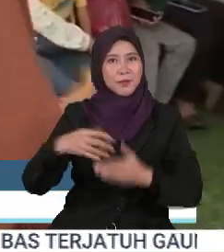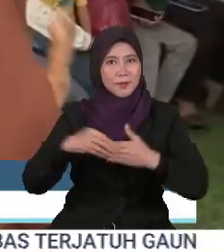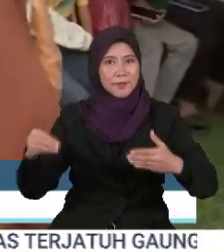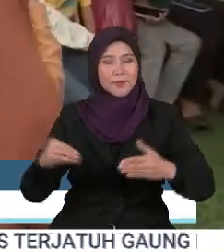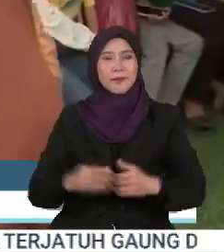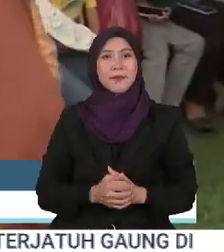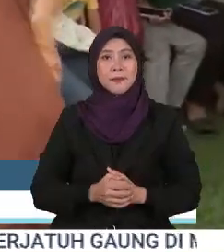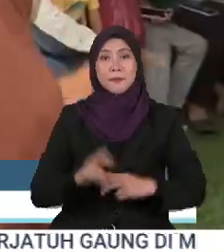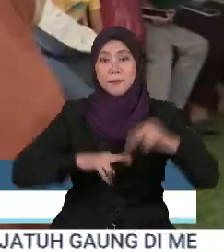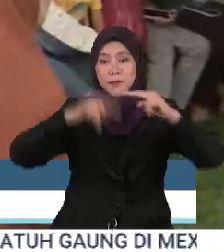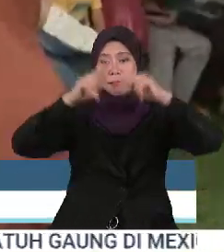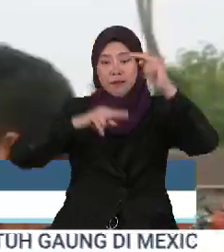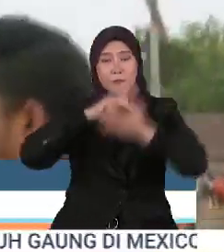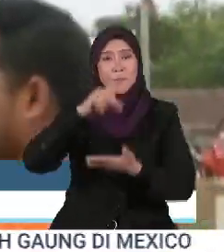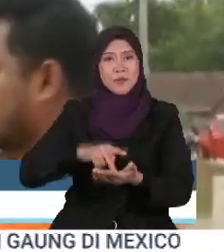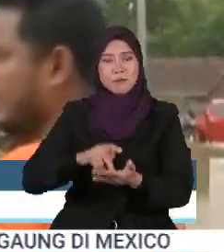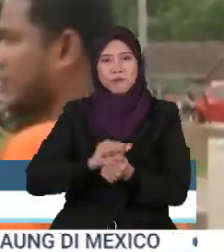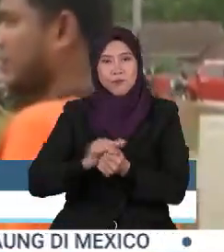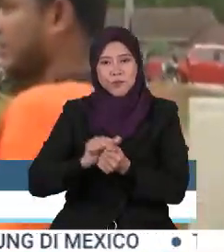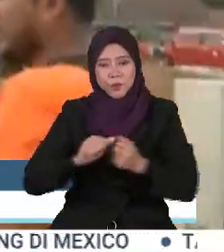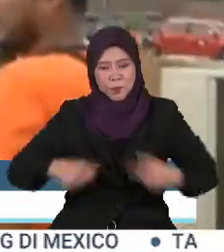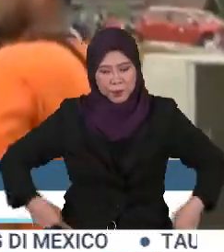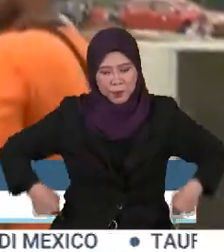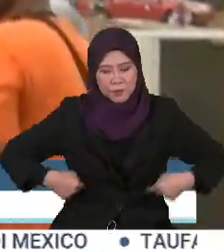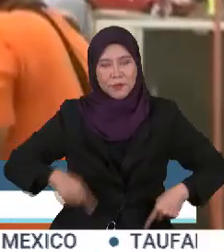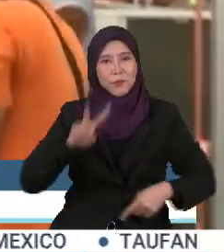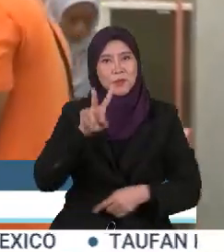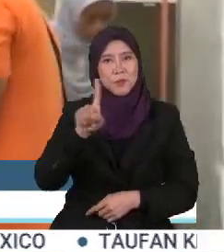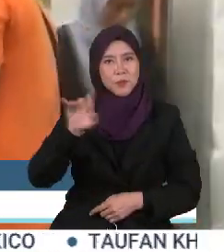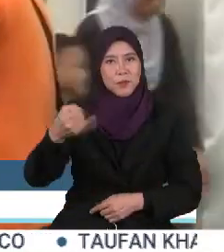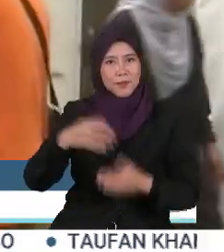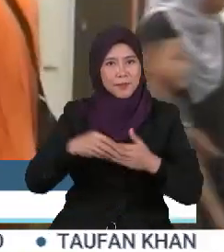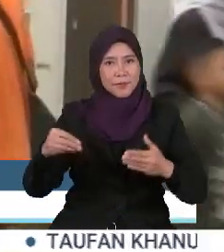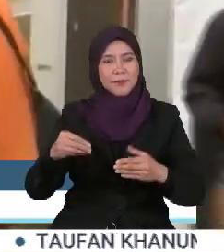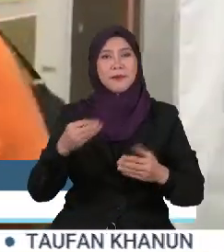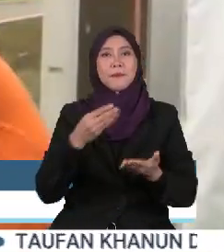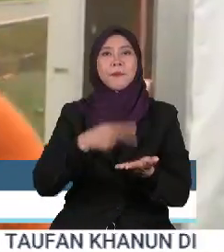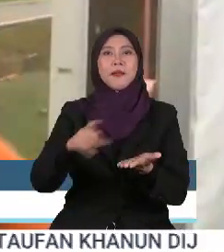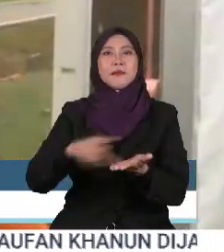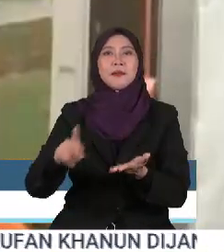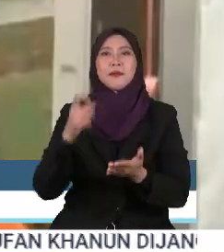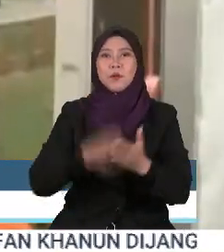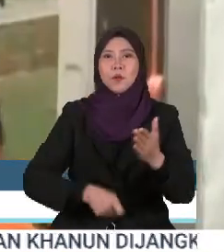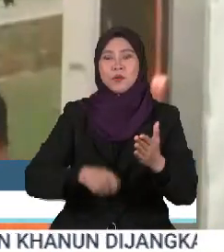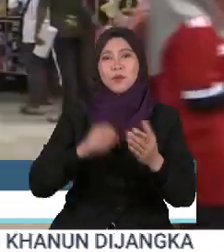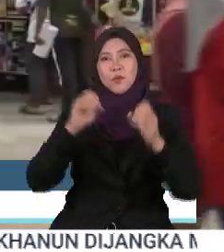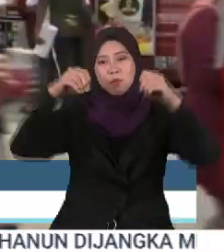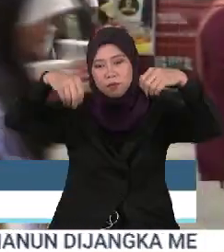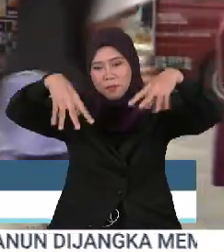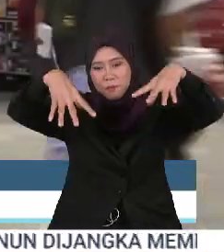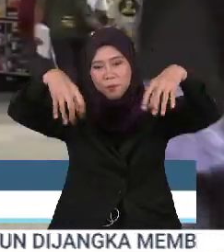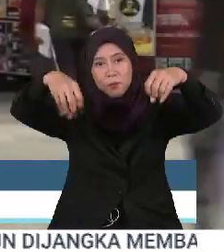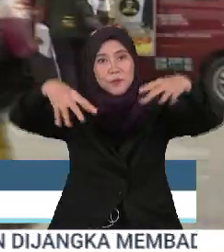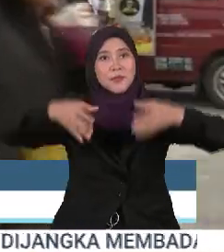Ringgit pembinaan pusat ilmu analisis dengan pembentukan 21 juta Ringgit perbelanjaan untuk pos operasi lampu jalan